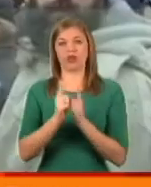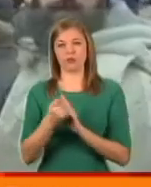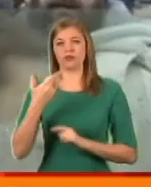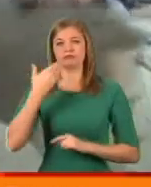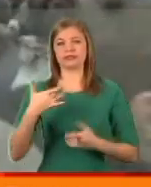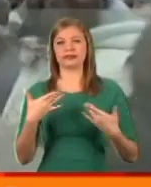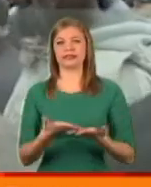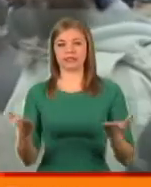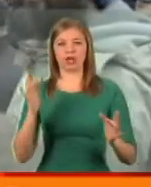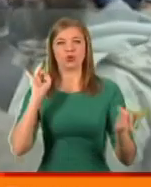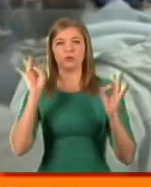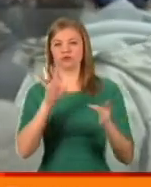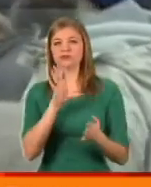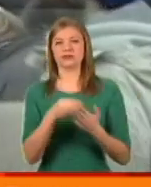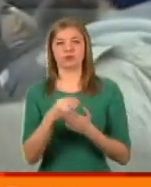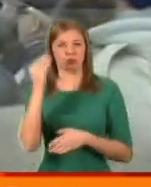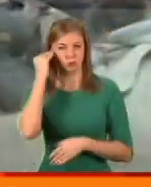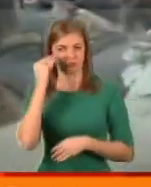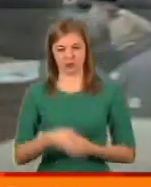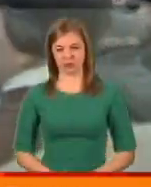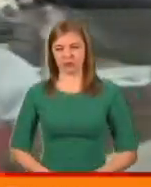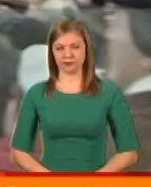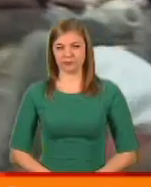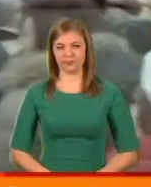зі сцени озвучив свою позицію.